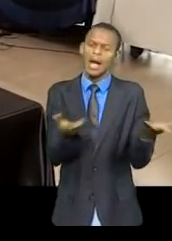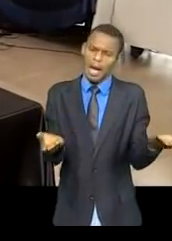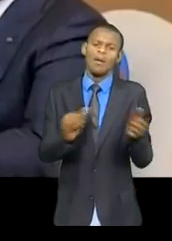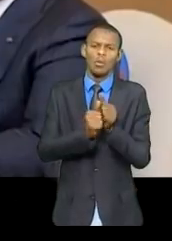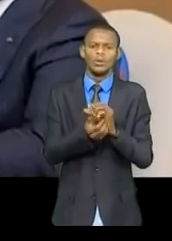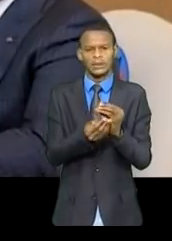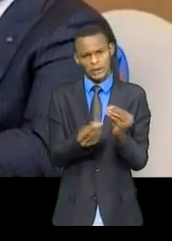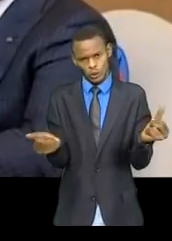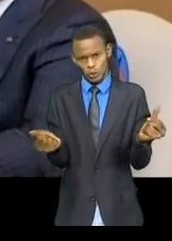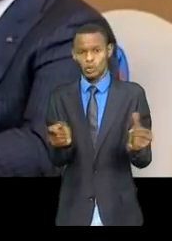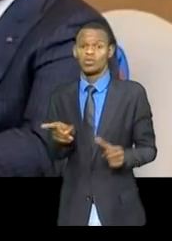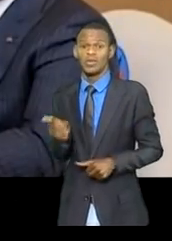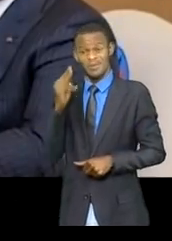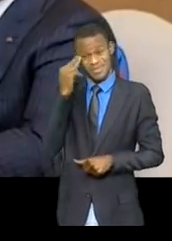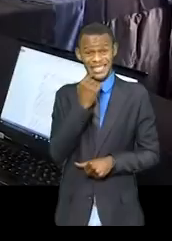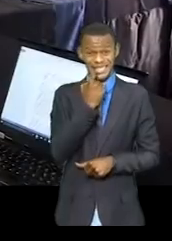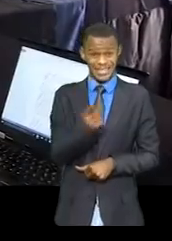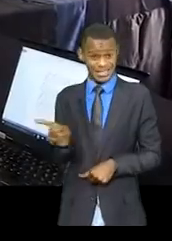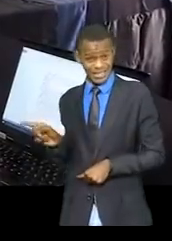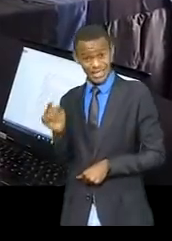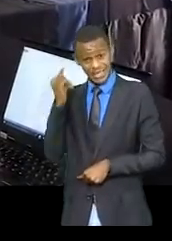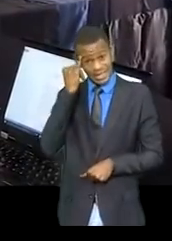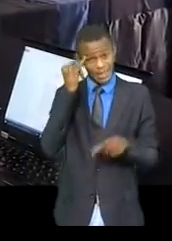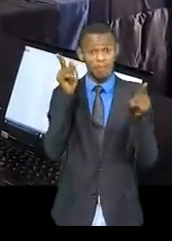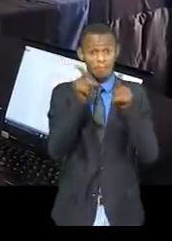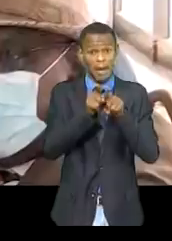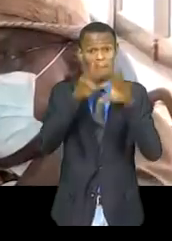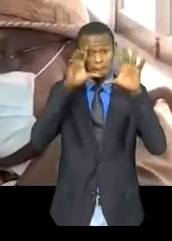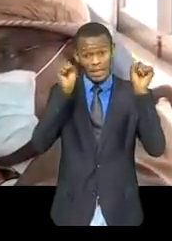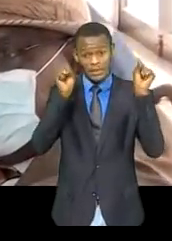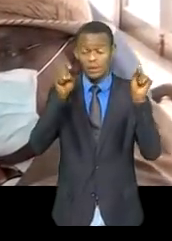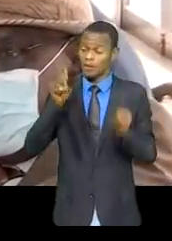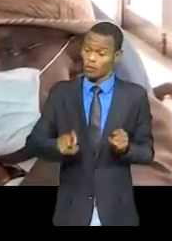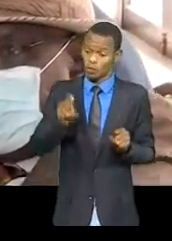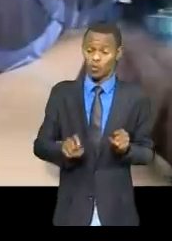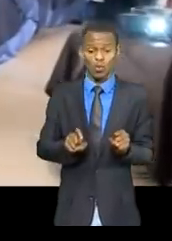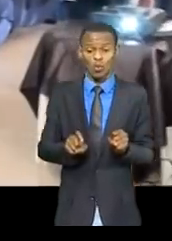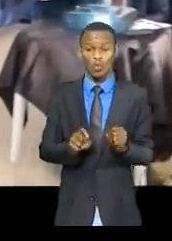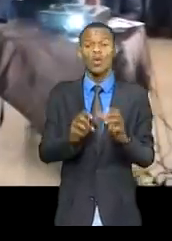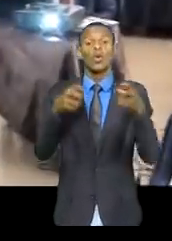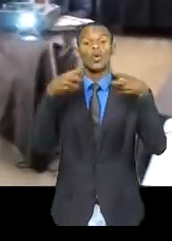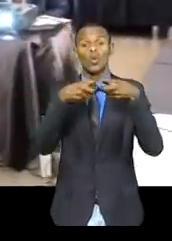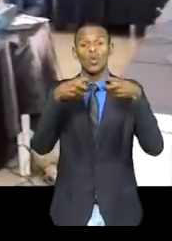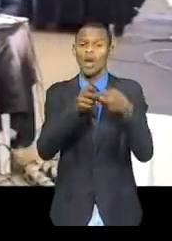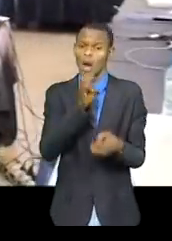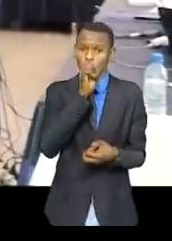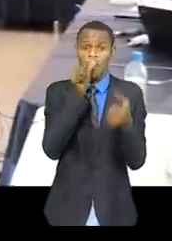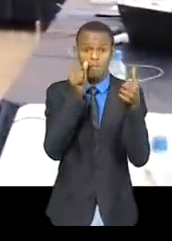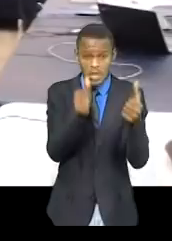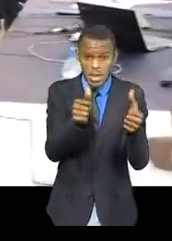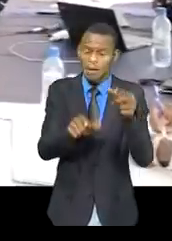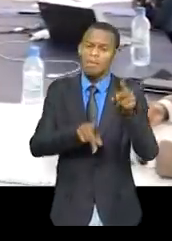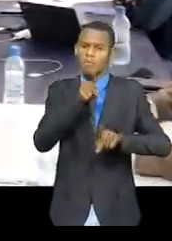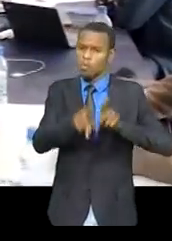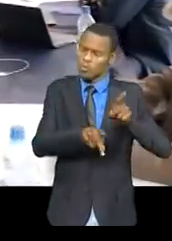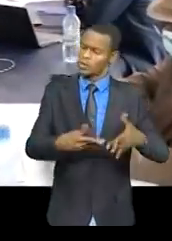chef de l'État Félix Antoine Tshisekedi Tshilombo pour répondre aux besoins de la population. Le directeur des énergies renouvelables